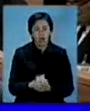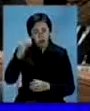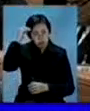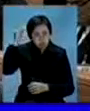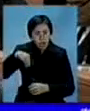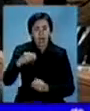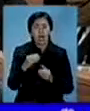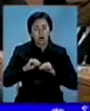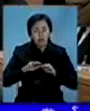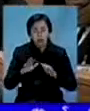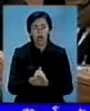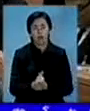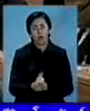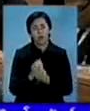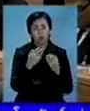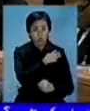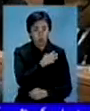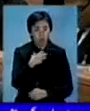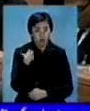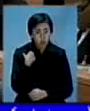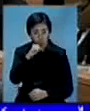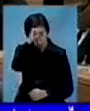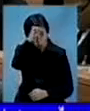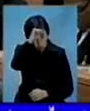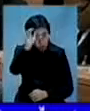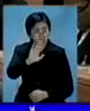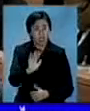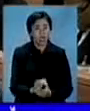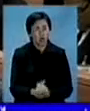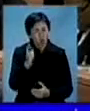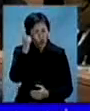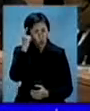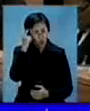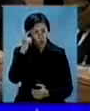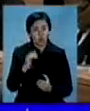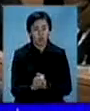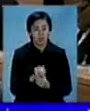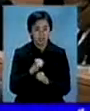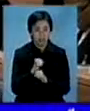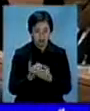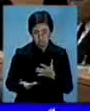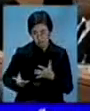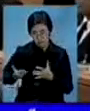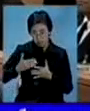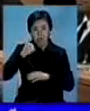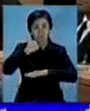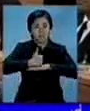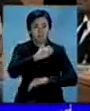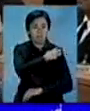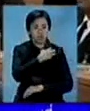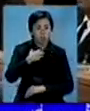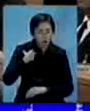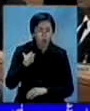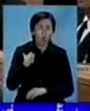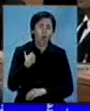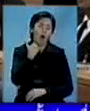ทูตานุทูตทูตในแต่ละคนเขาไม่ได้กินแกลบกินลำเขากว่าจะได้เป็นทูตนี่โอ้โหก็ไปทำอย่างนั้น